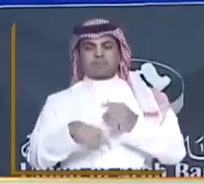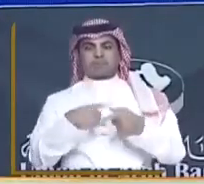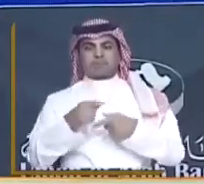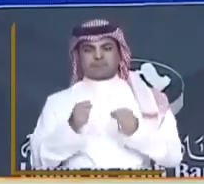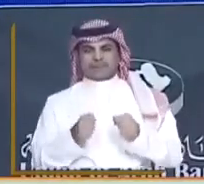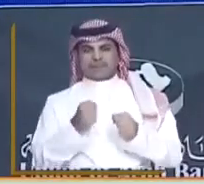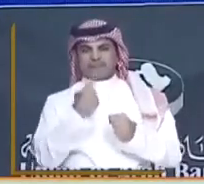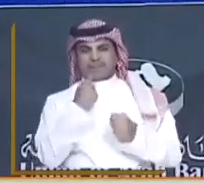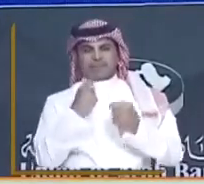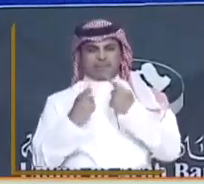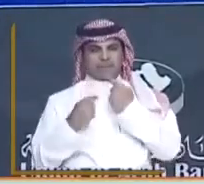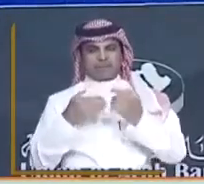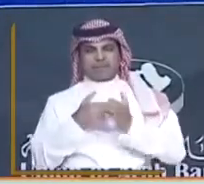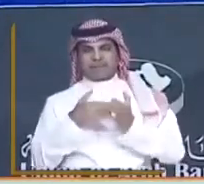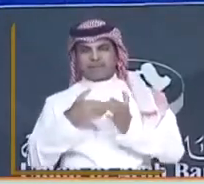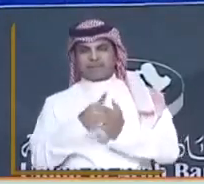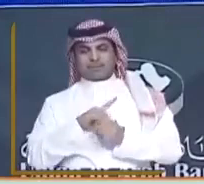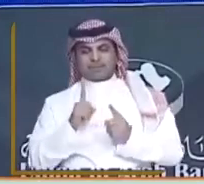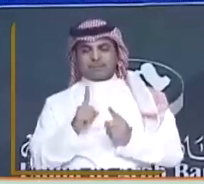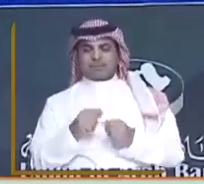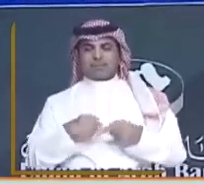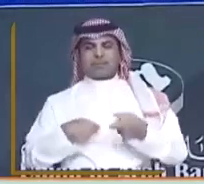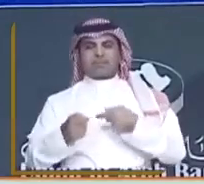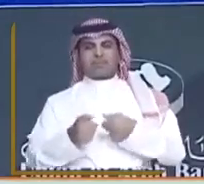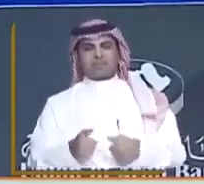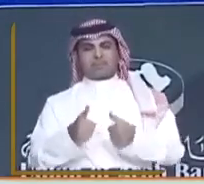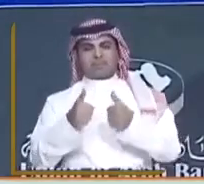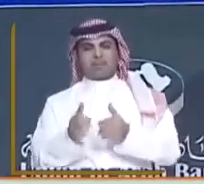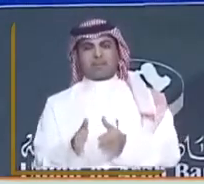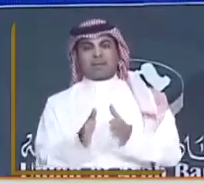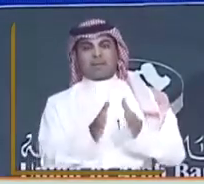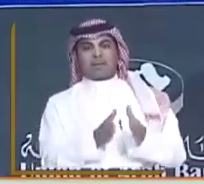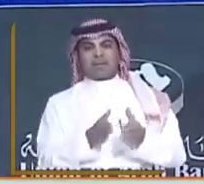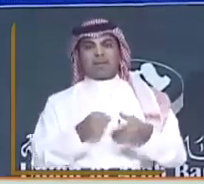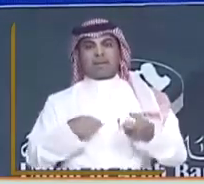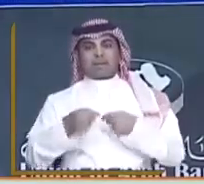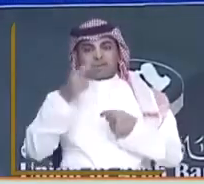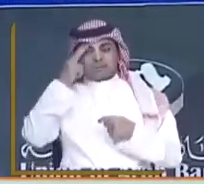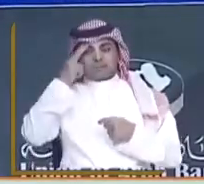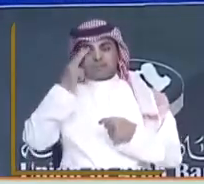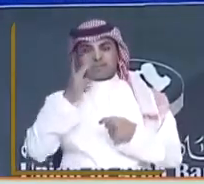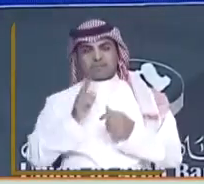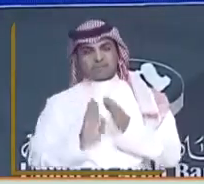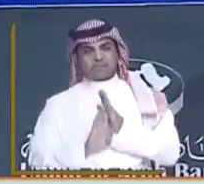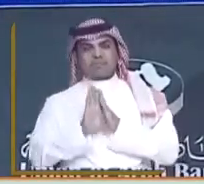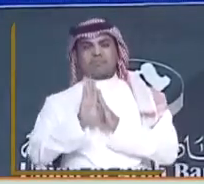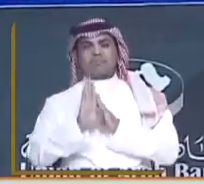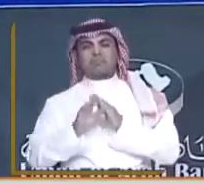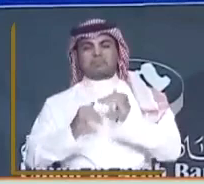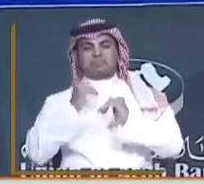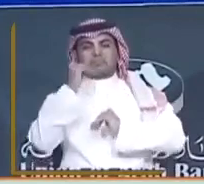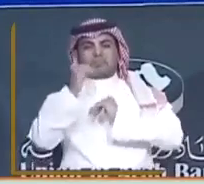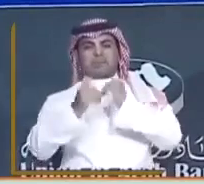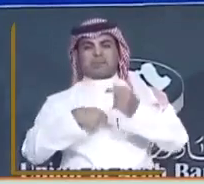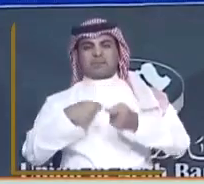التحديات الاقتصاديه العالميه واظهر الاقتصاد السعودي اداء مميزا في